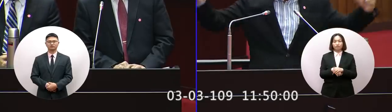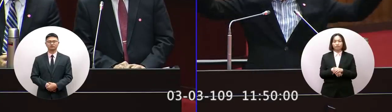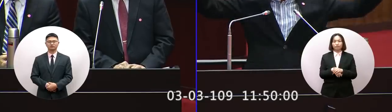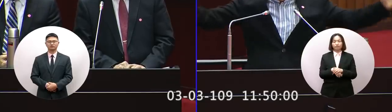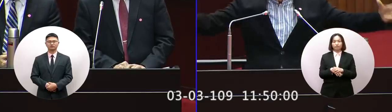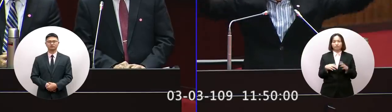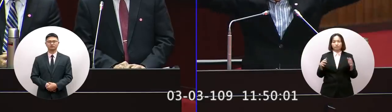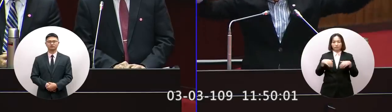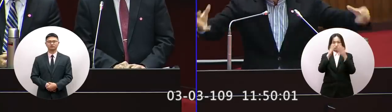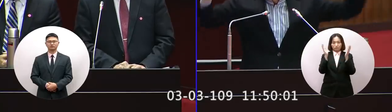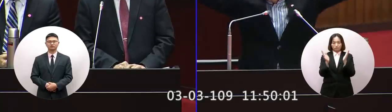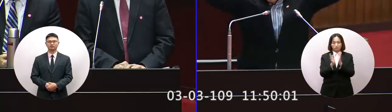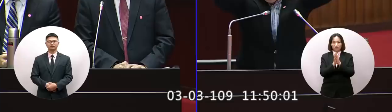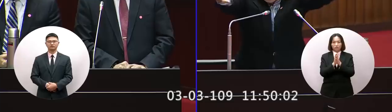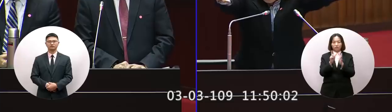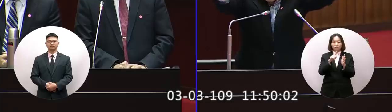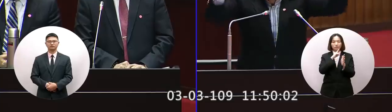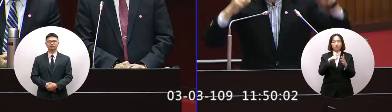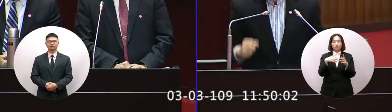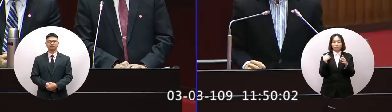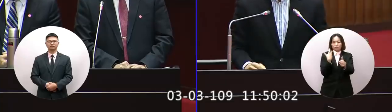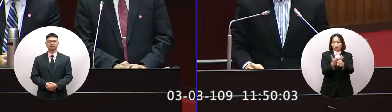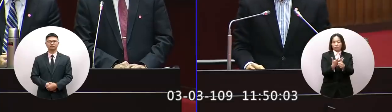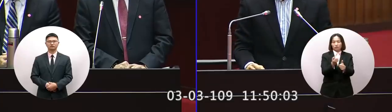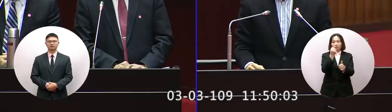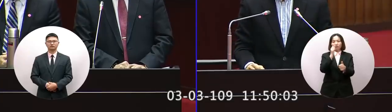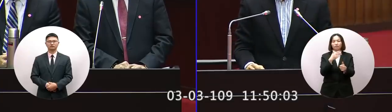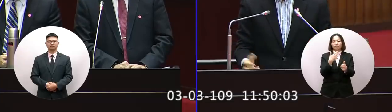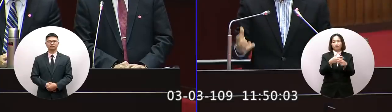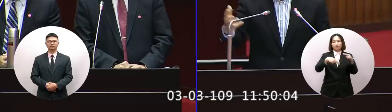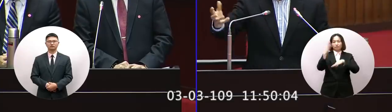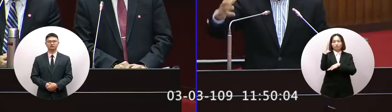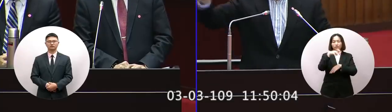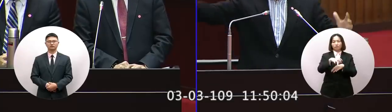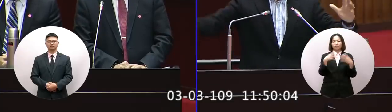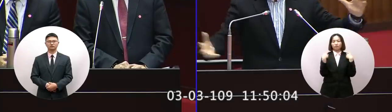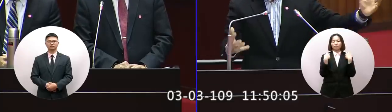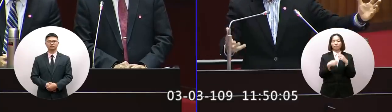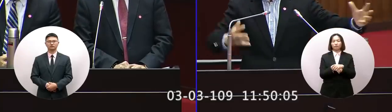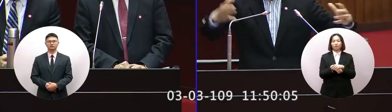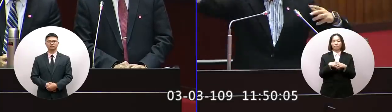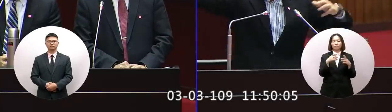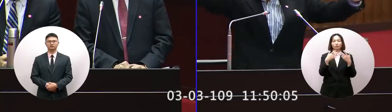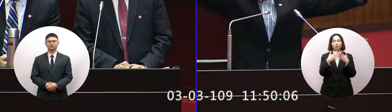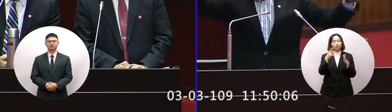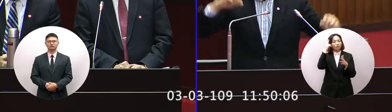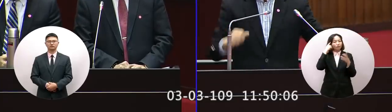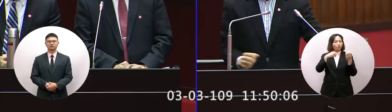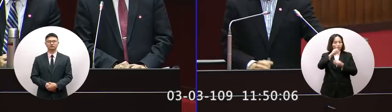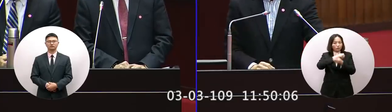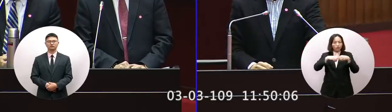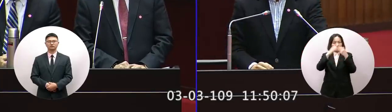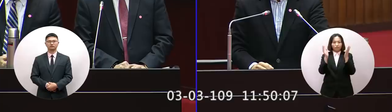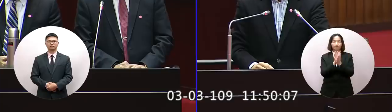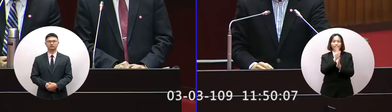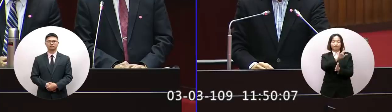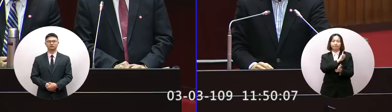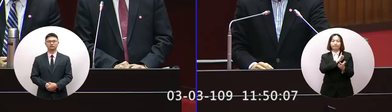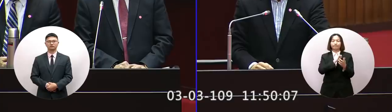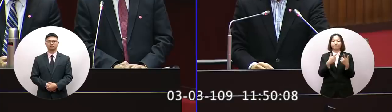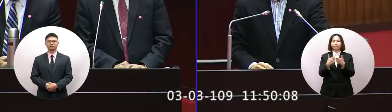把整個六百億通交給你因為你要留用也可以要怎樣都可以這樣啦